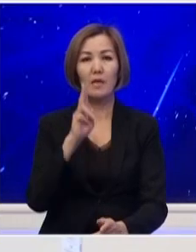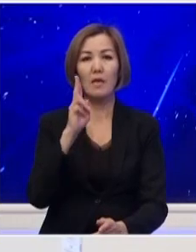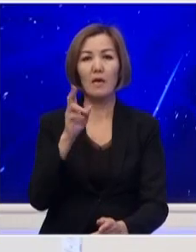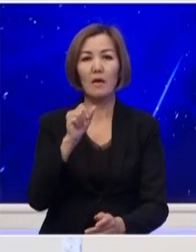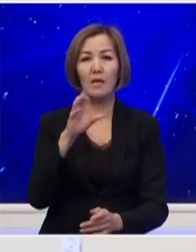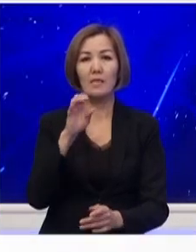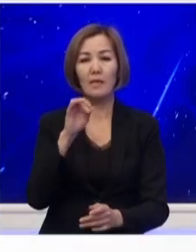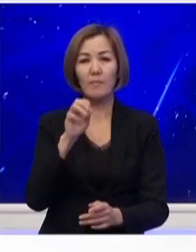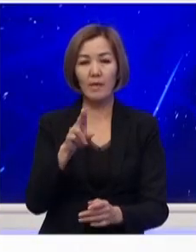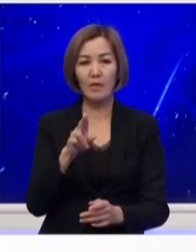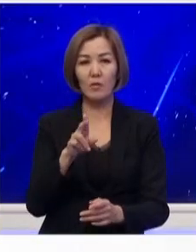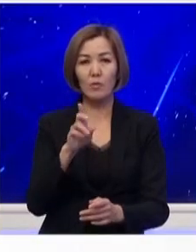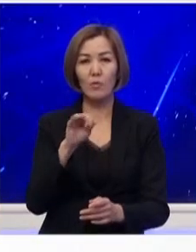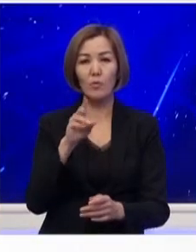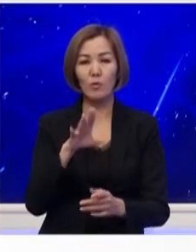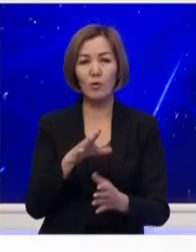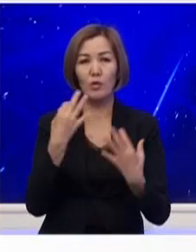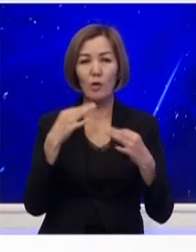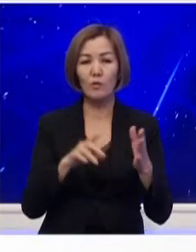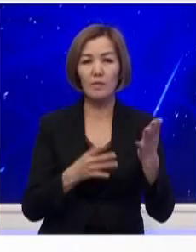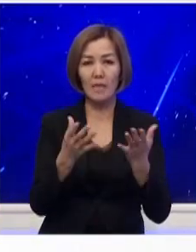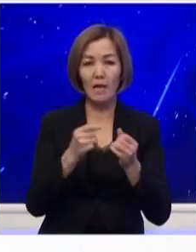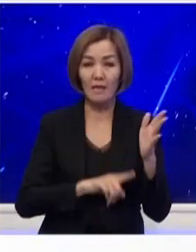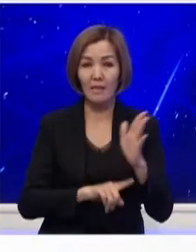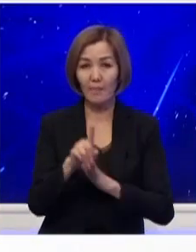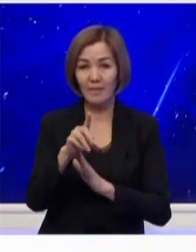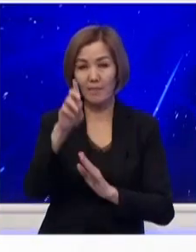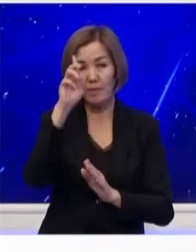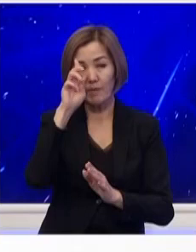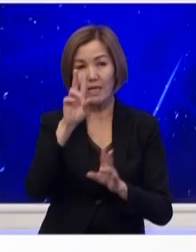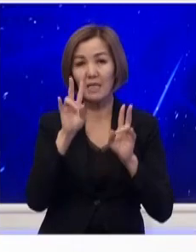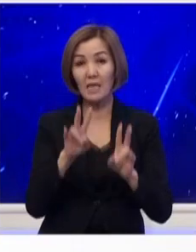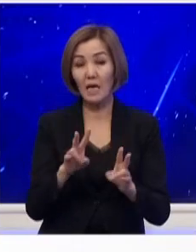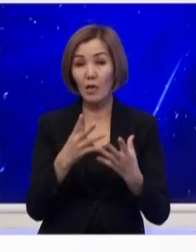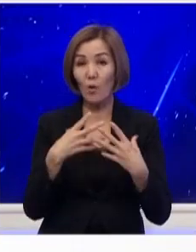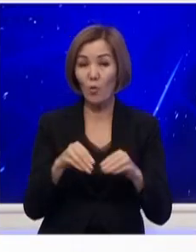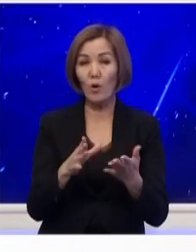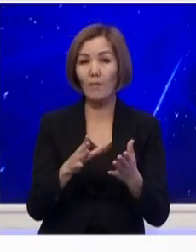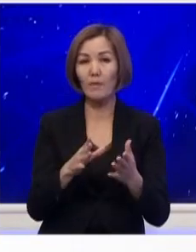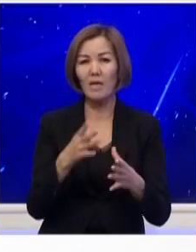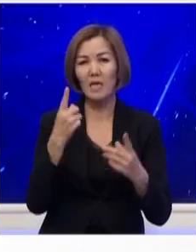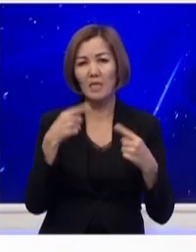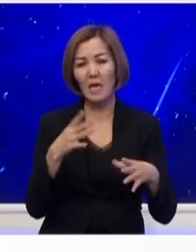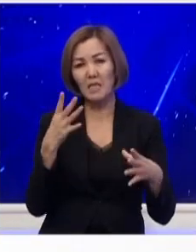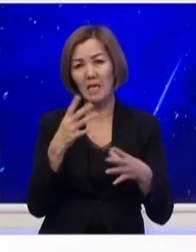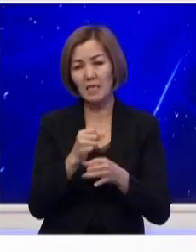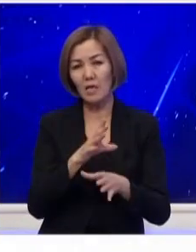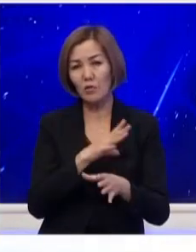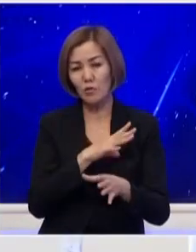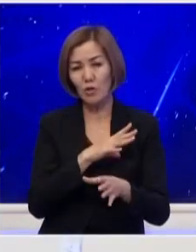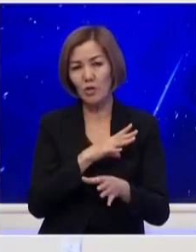Қасабекұлы еліміз тәуелсіздік алғаннан кейін осы тек қана қоғам ғана емес, дағдарысқа түскен